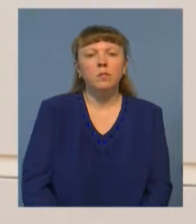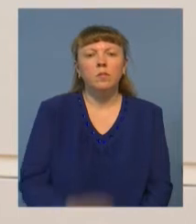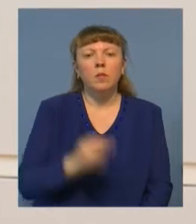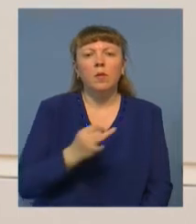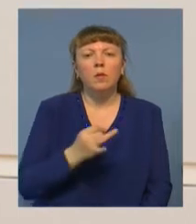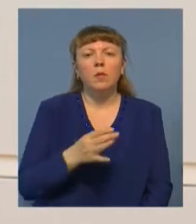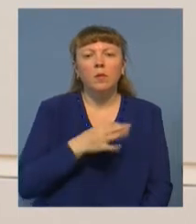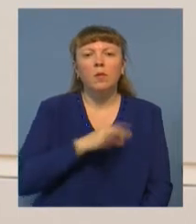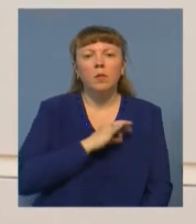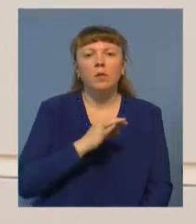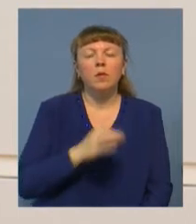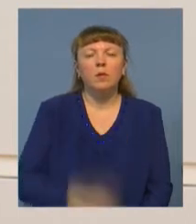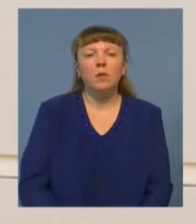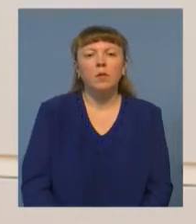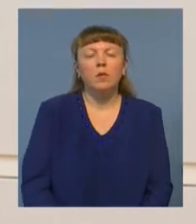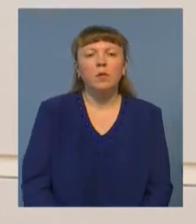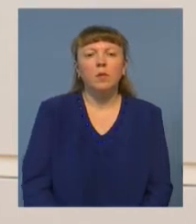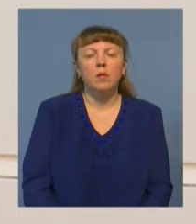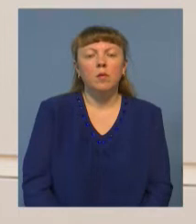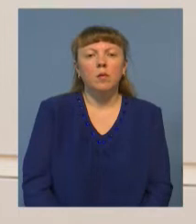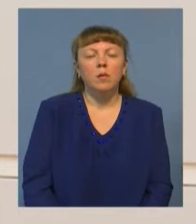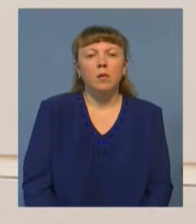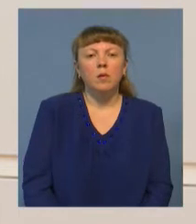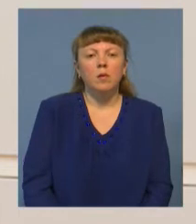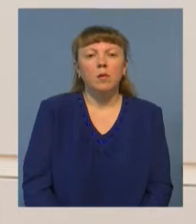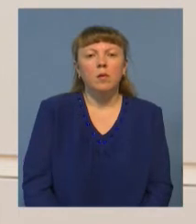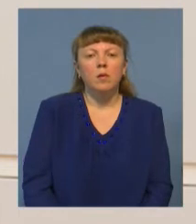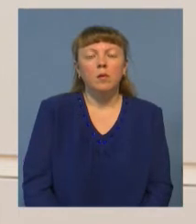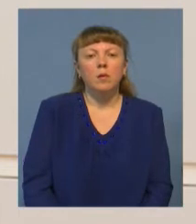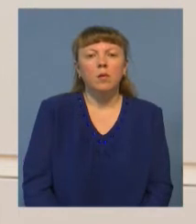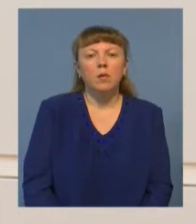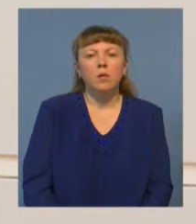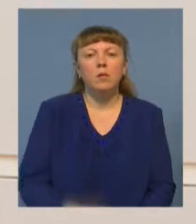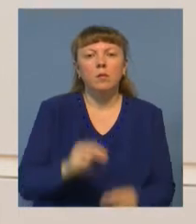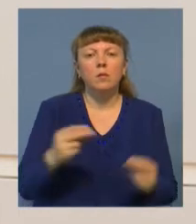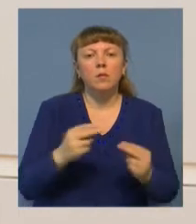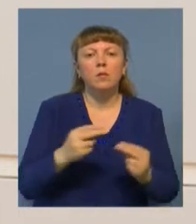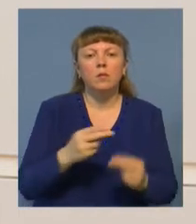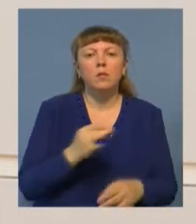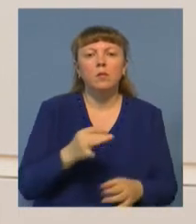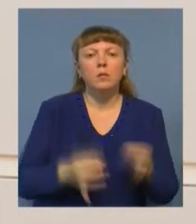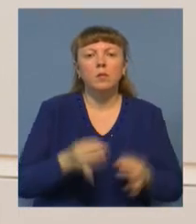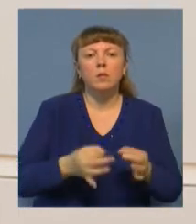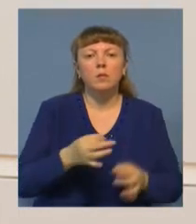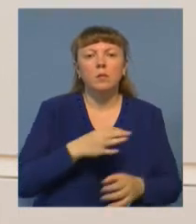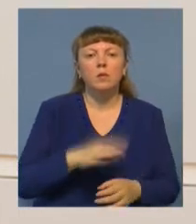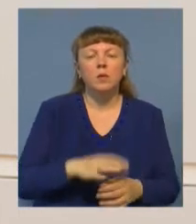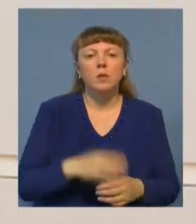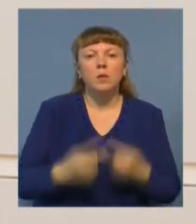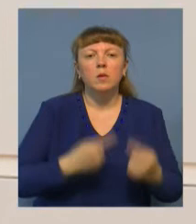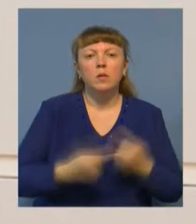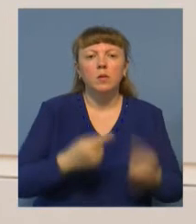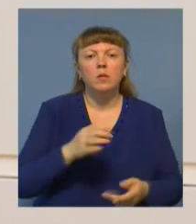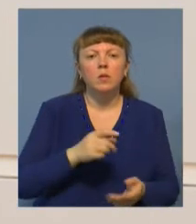непосредственно порождает юридические последствия. Угу. Да, то, на примере это получение свидетельства о праве на наследство, либо получение